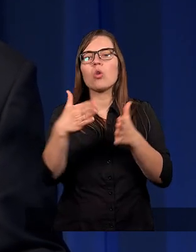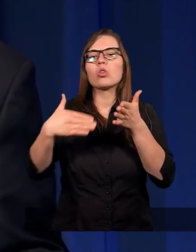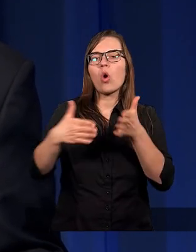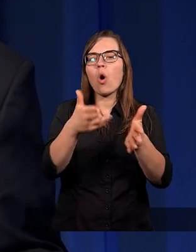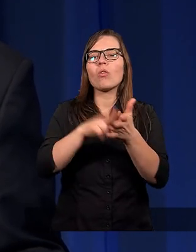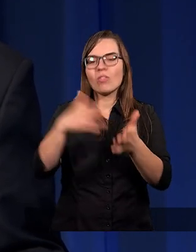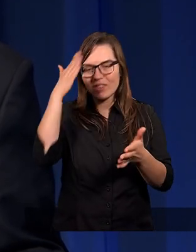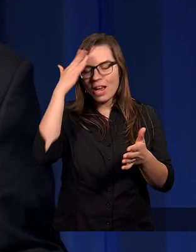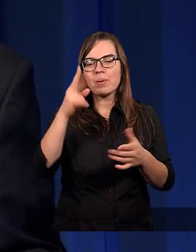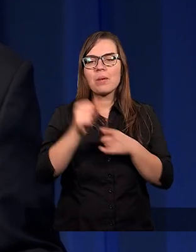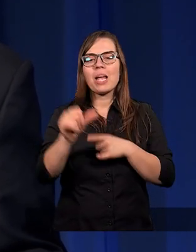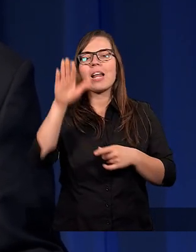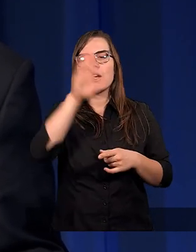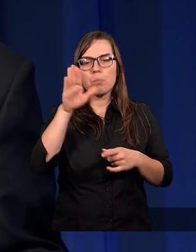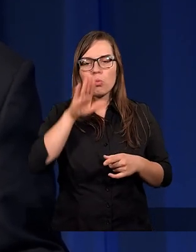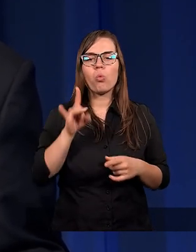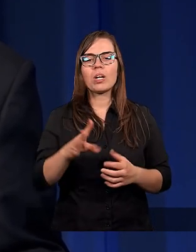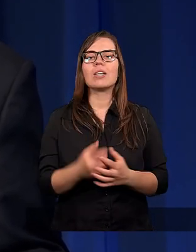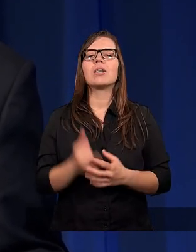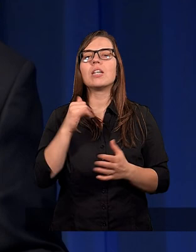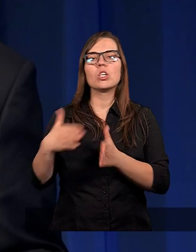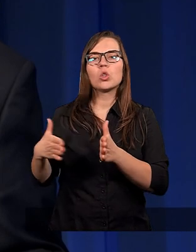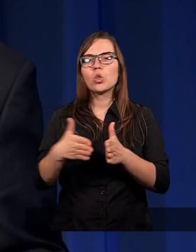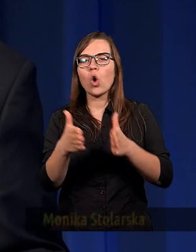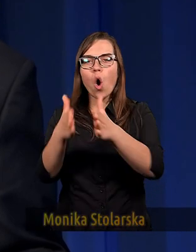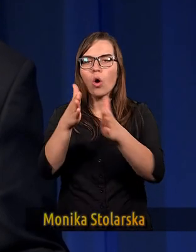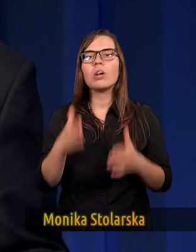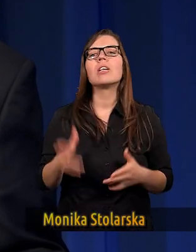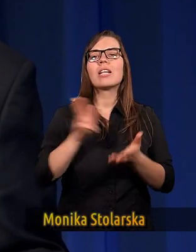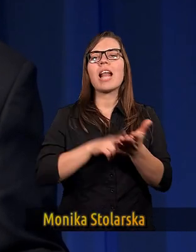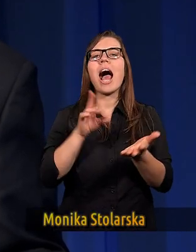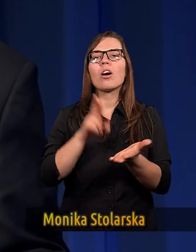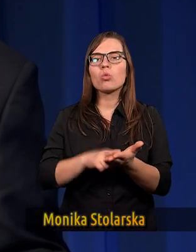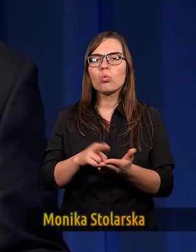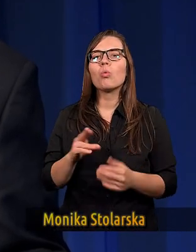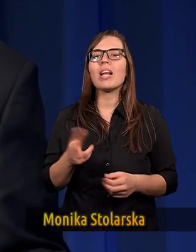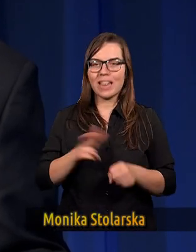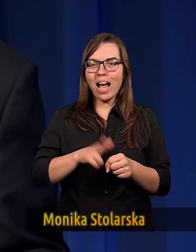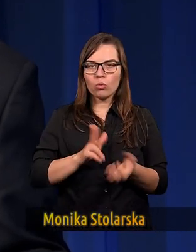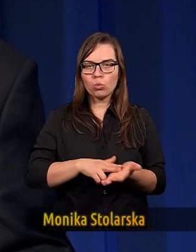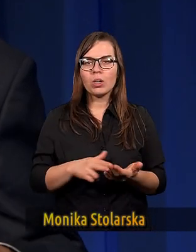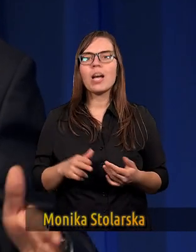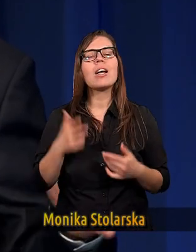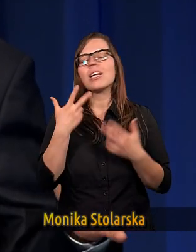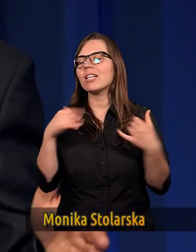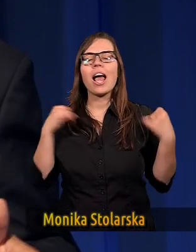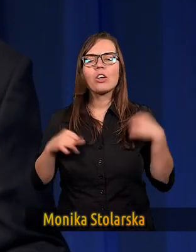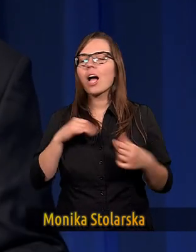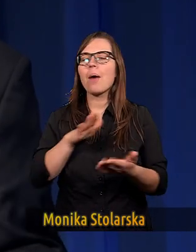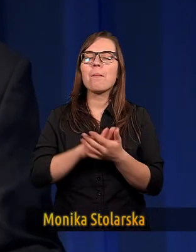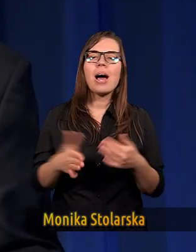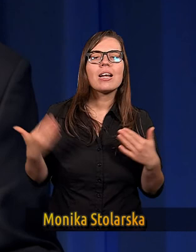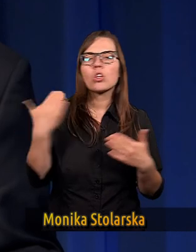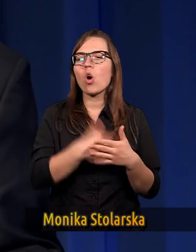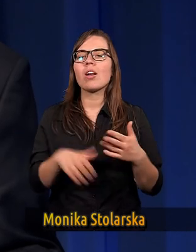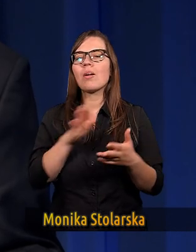w której wiemy, kim jest Bóg. Drogą, na której nie czekamy bez końca na coś,